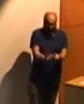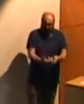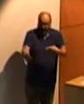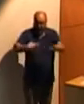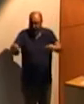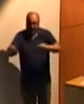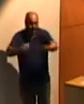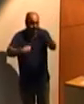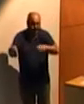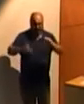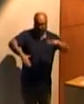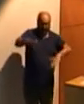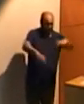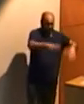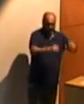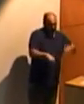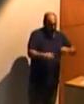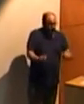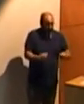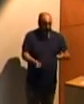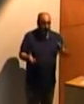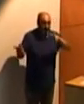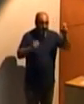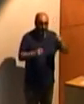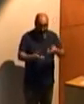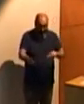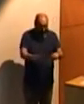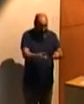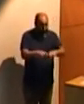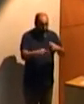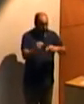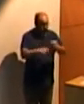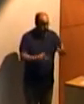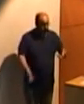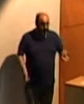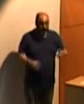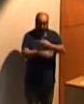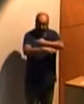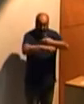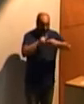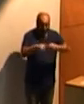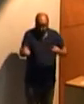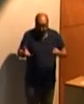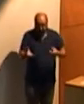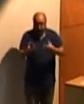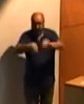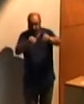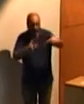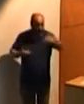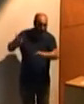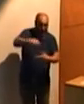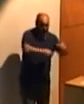dans du matériau on est vraiment dans quelque chose de lego récemment du négoce les gamètes humains sont sont tout simplement du